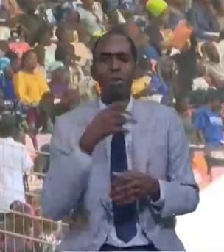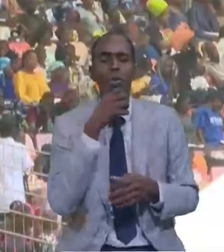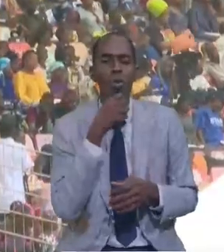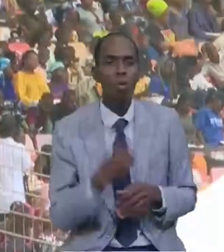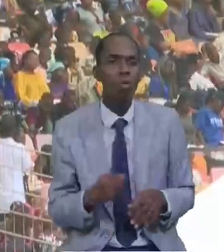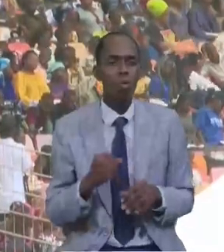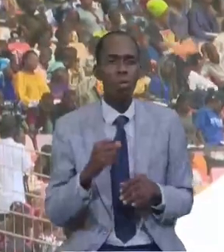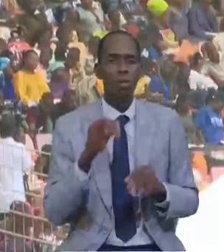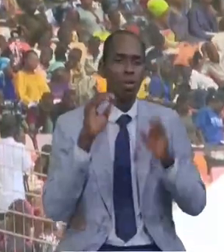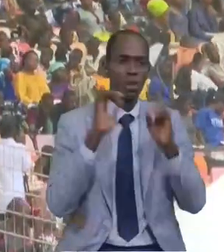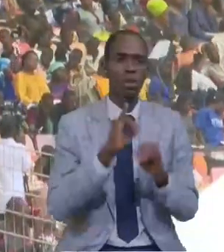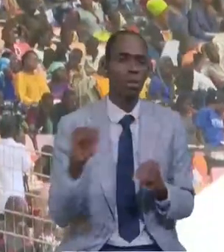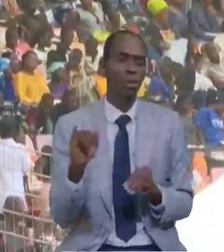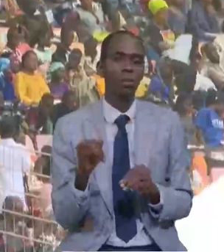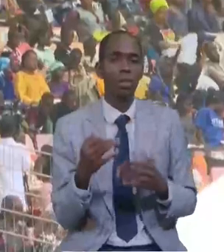retenons,